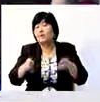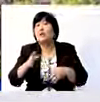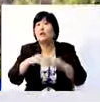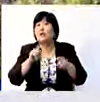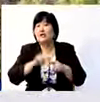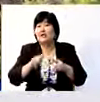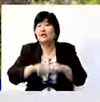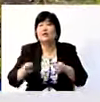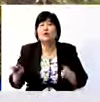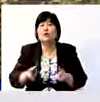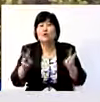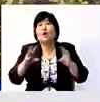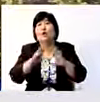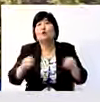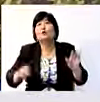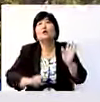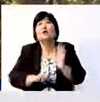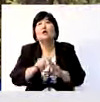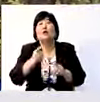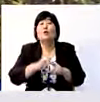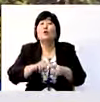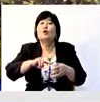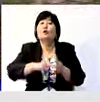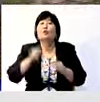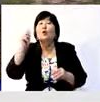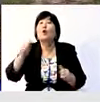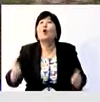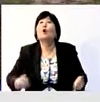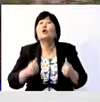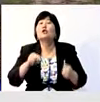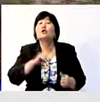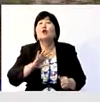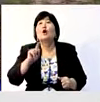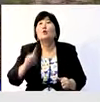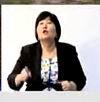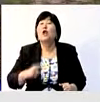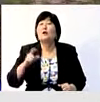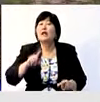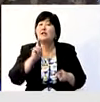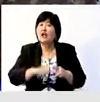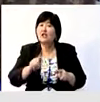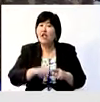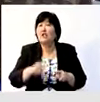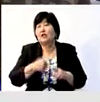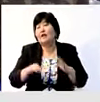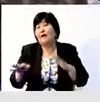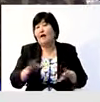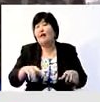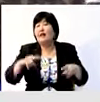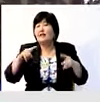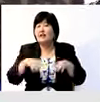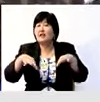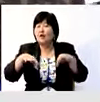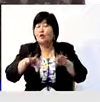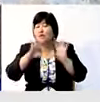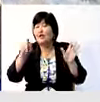дереу тоғайды шарпыған отты сөндіруге кірісті. Бұл жоспарлы оқу-жаттығу жұмысы ғана. Мұнда мамандардың жылдамдығы, әбжіл әрекеті, техника